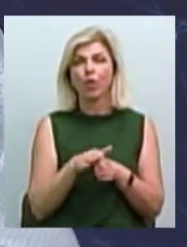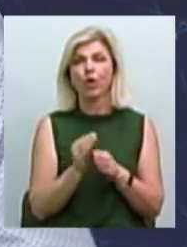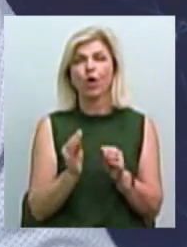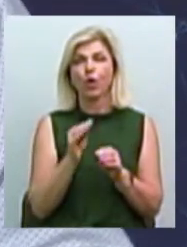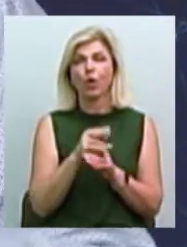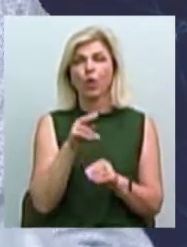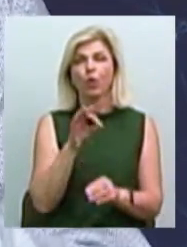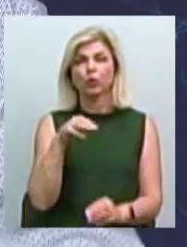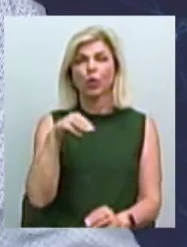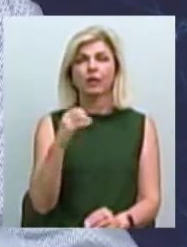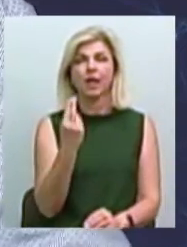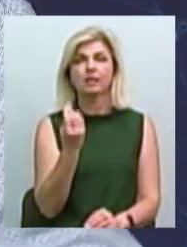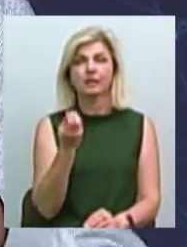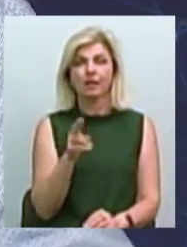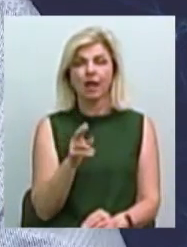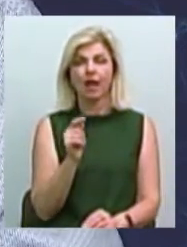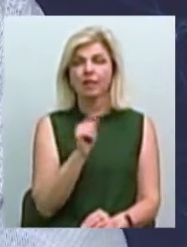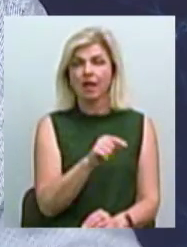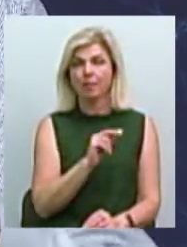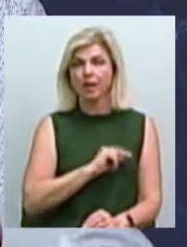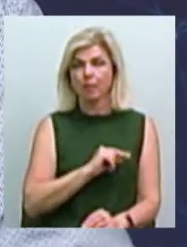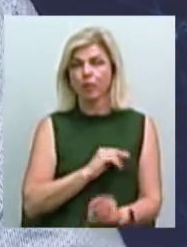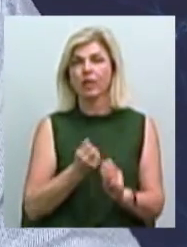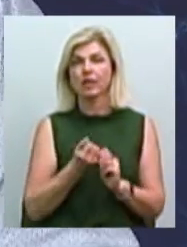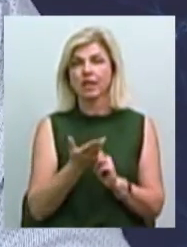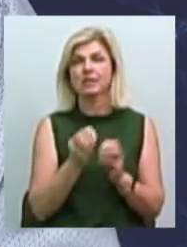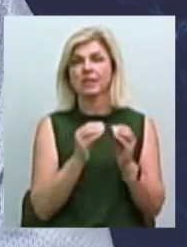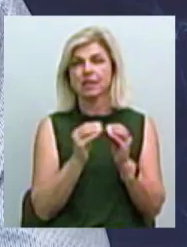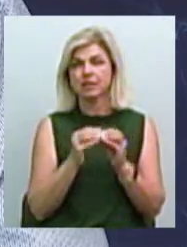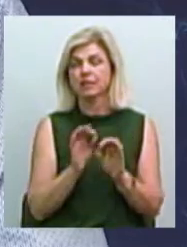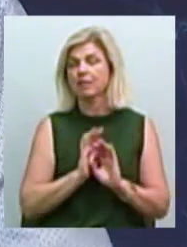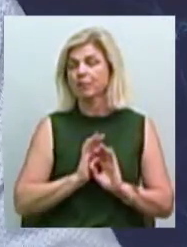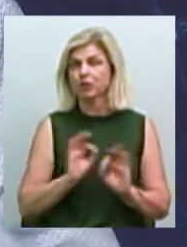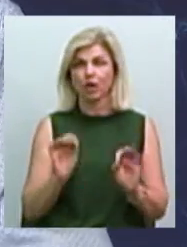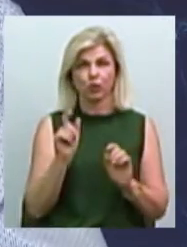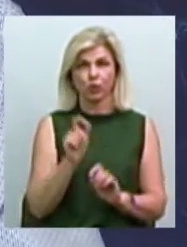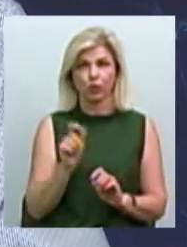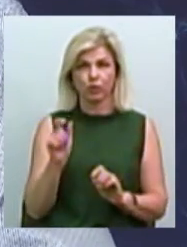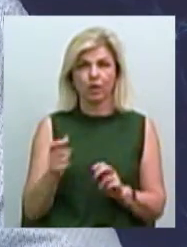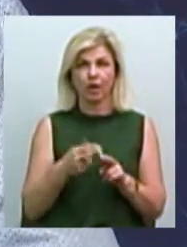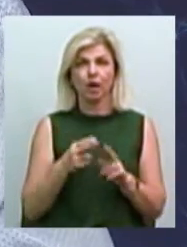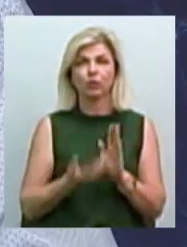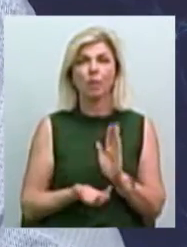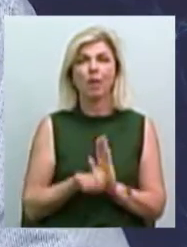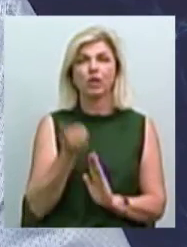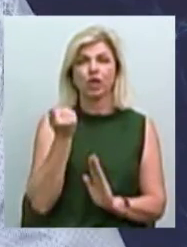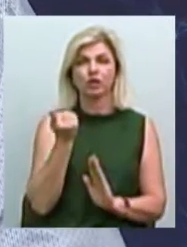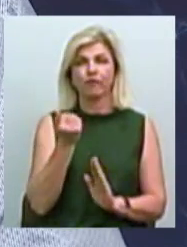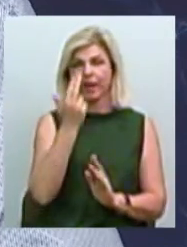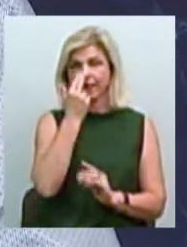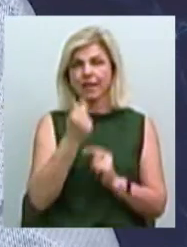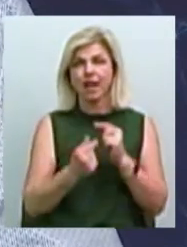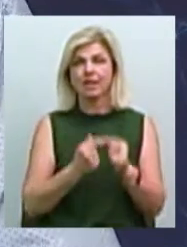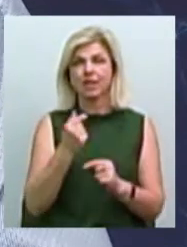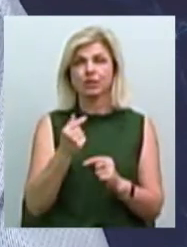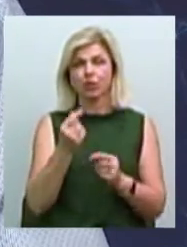место. То есть там работает несколько десятков замечательнейших людей, которые поддерживают традиции культуры